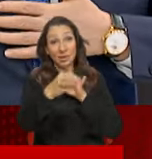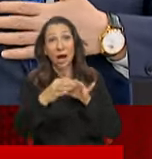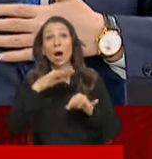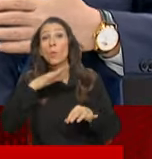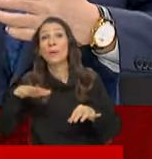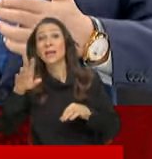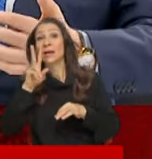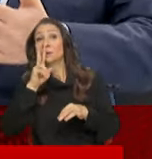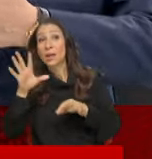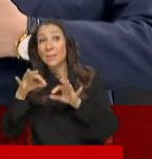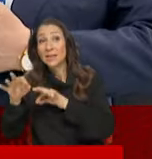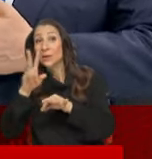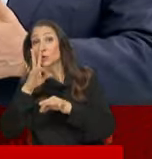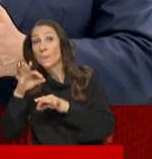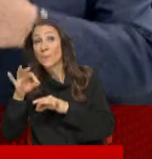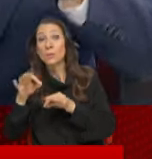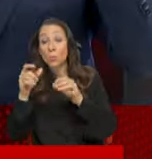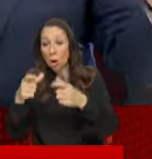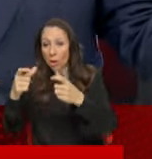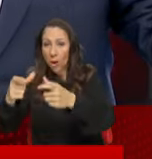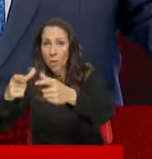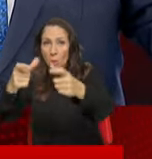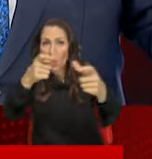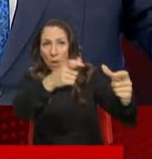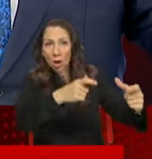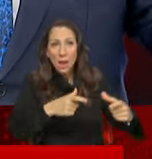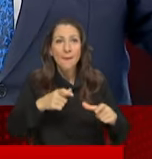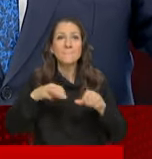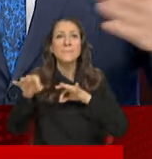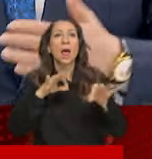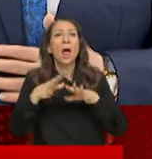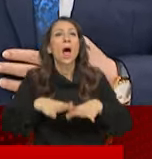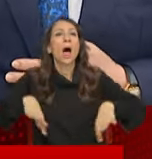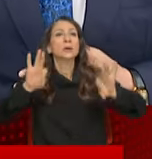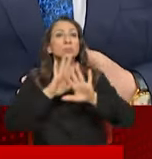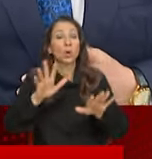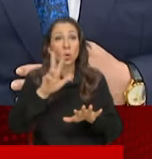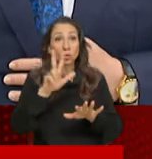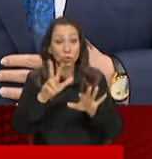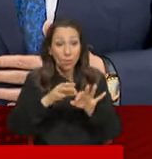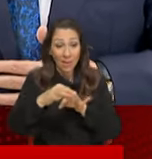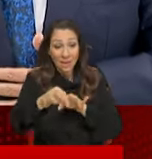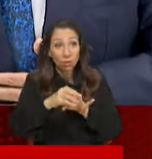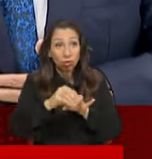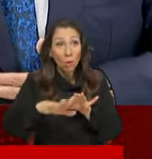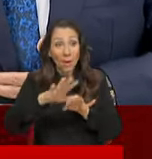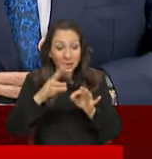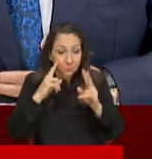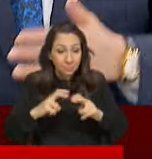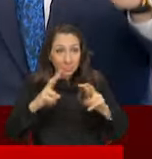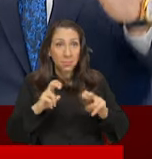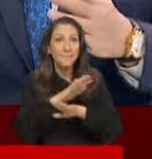Avrupa yakasından 250 metreden 250 mikro bölgelendirme bitirmiş bir şehirdir 30 metreye kadar jeolojik ettiklerini bitirmiş bir